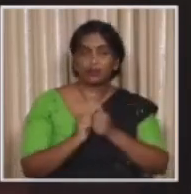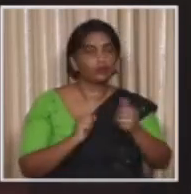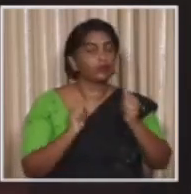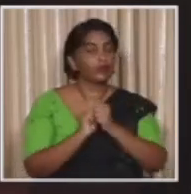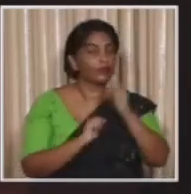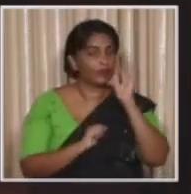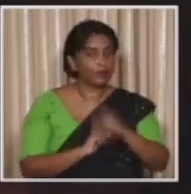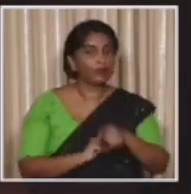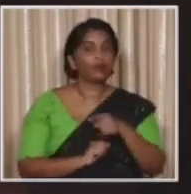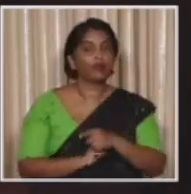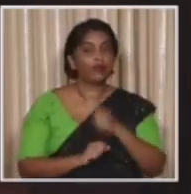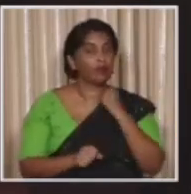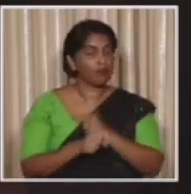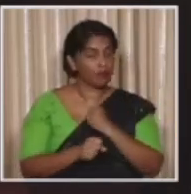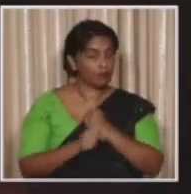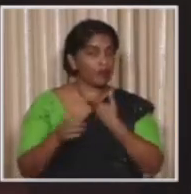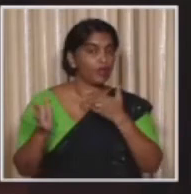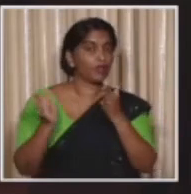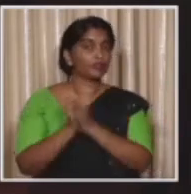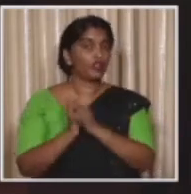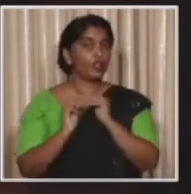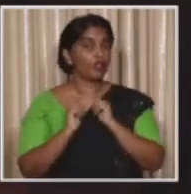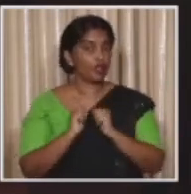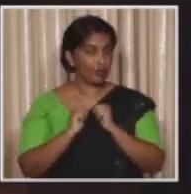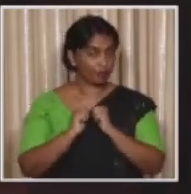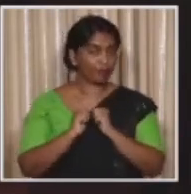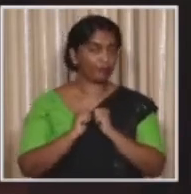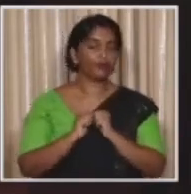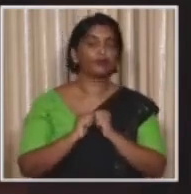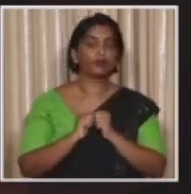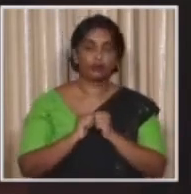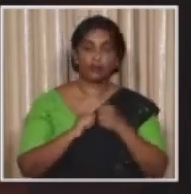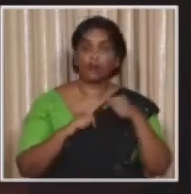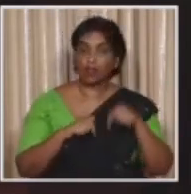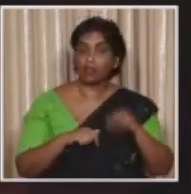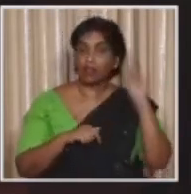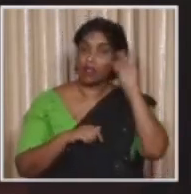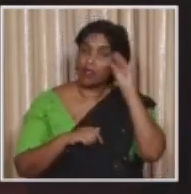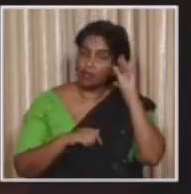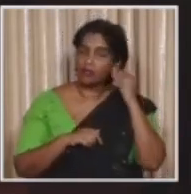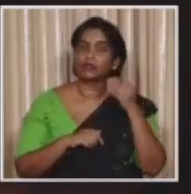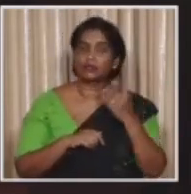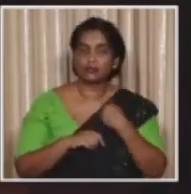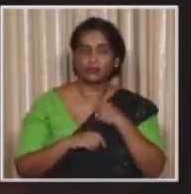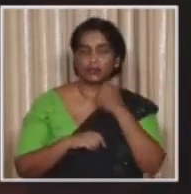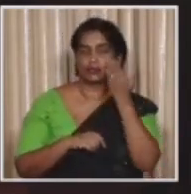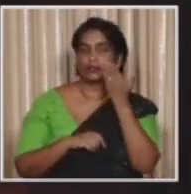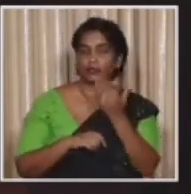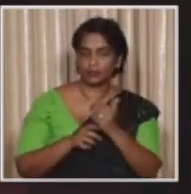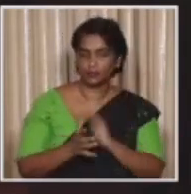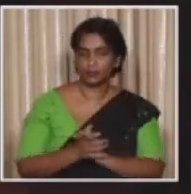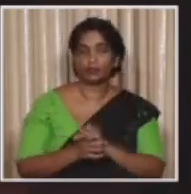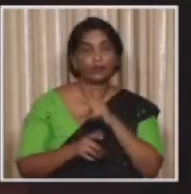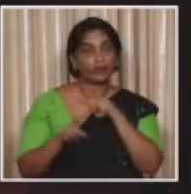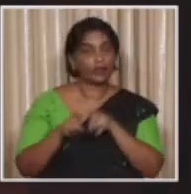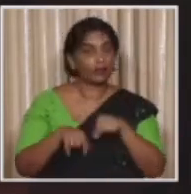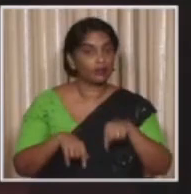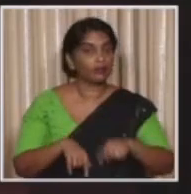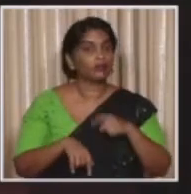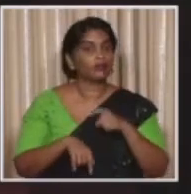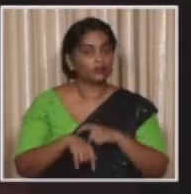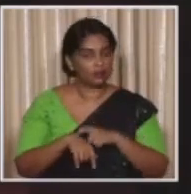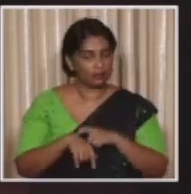කරන ආණ්ඩුවත් එක්ක හිටගත්තේ කවුද කියන එක අද හවස වෙනකොට පැහැදිලි වෙයි. ඒ නිසා මේ